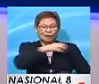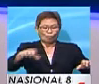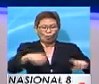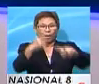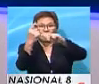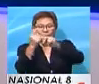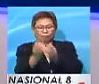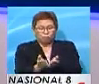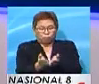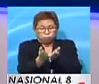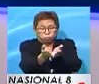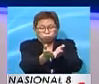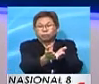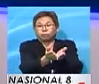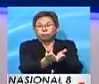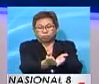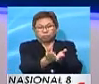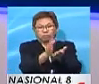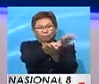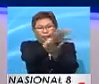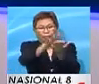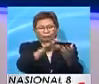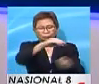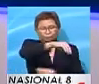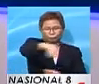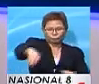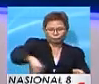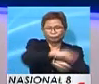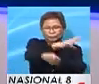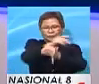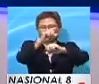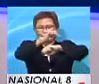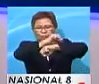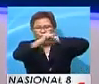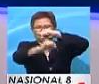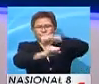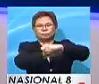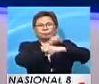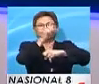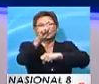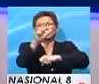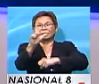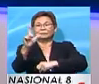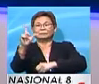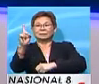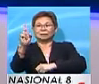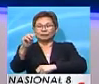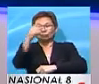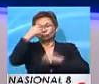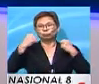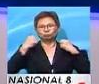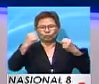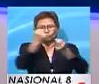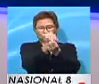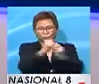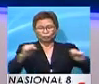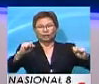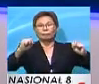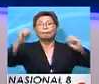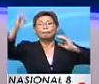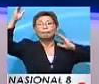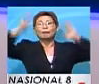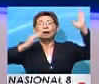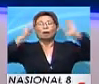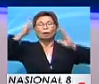Armada itu merupakan salah satu daripada pelan transformasi dan penstrukturan tldmag mengukkan keselamatan negara